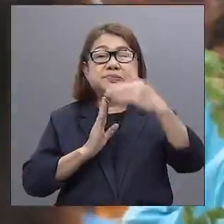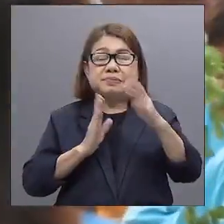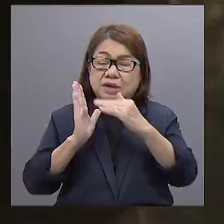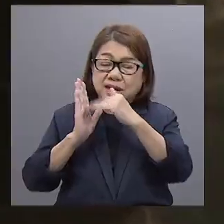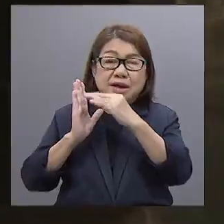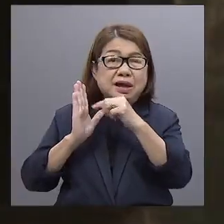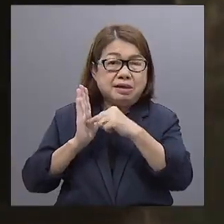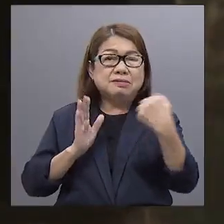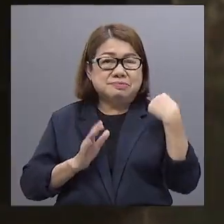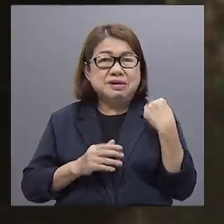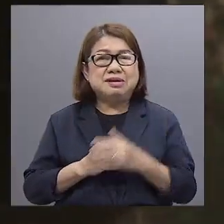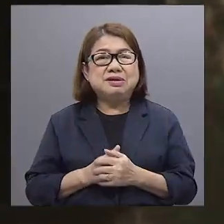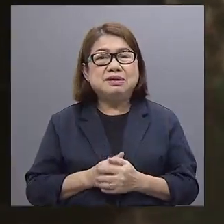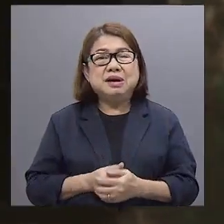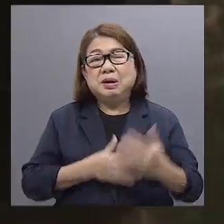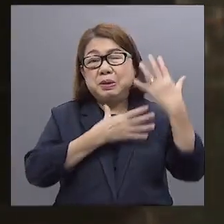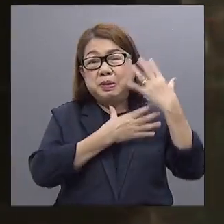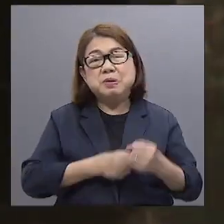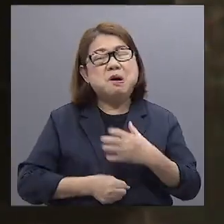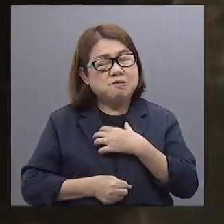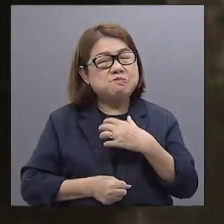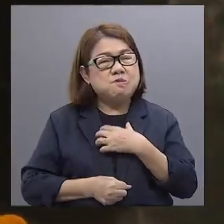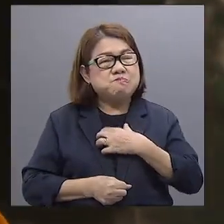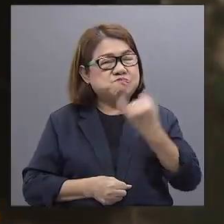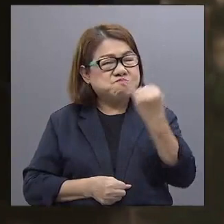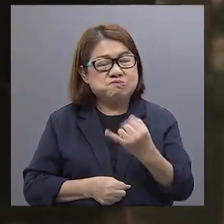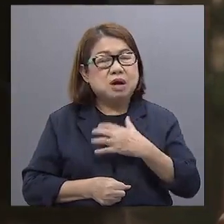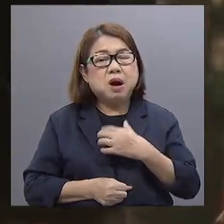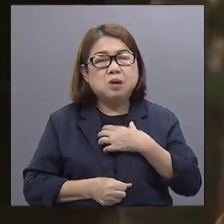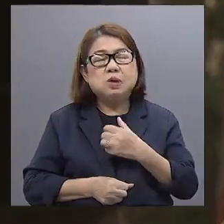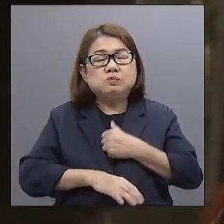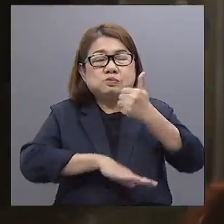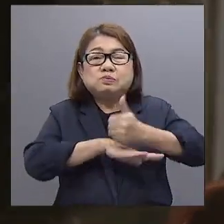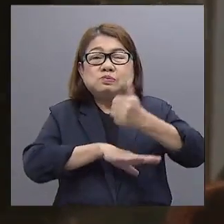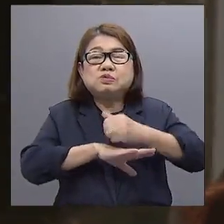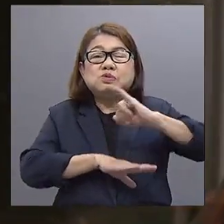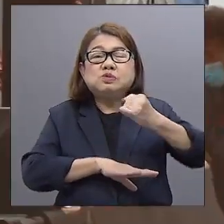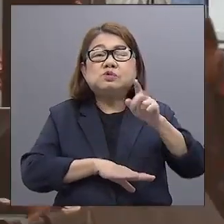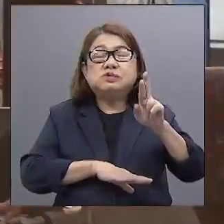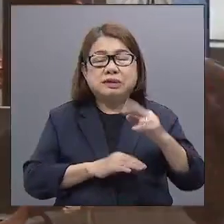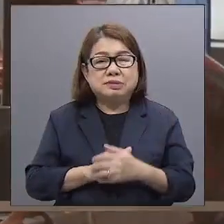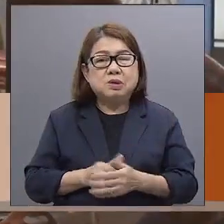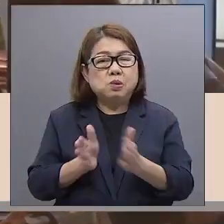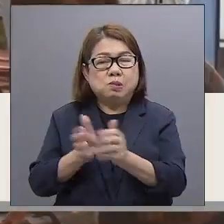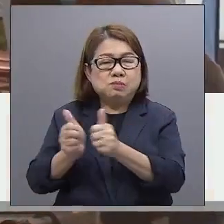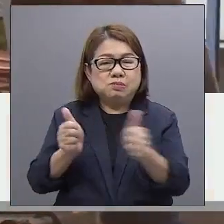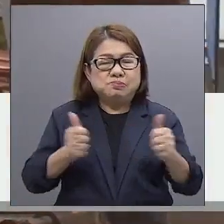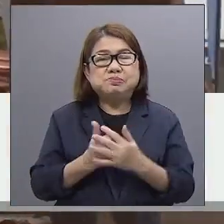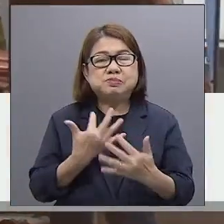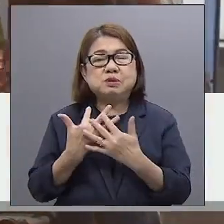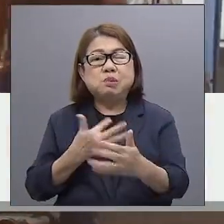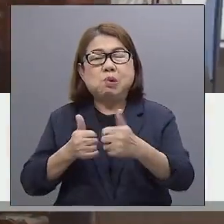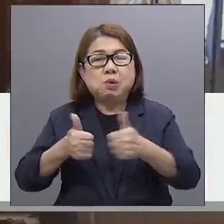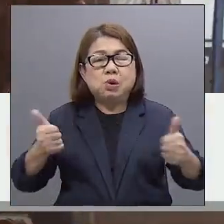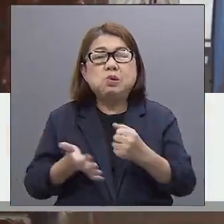าติดตามนะคะประชาธิปัตย์ยังสู้อยู่ค่ะคุณจุรินทร์ลักษณะวิสิทธิ์หัวหน้าพรรคพร้อมด้วยแกนนำไปเปิดปราศรัยใหญ่ช่วยผู้สมัครทั้ง